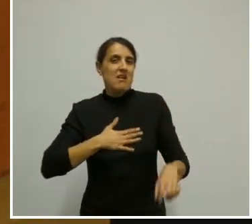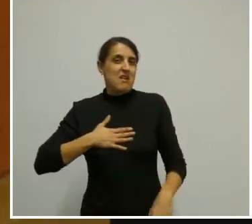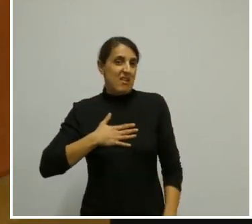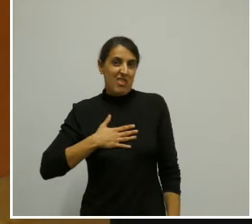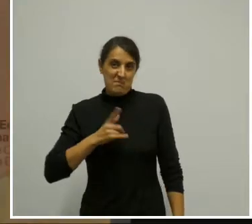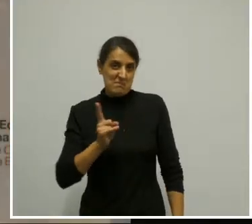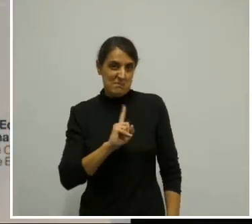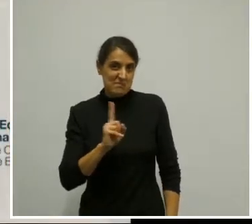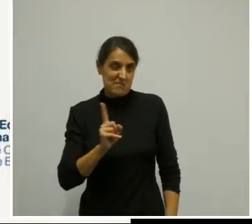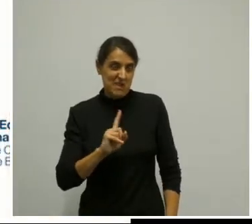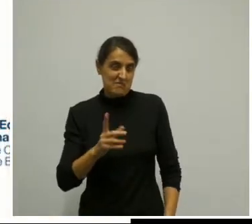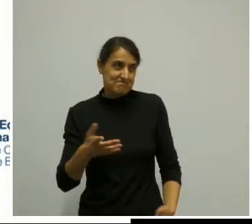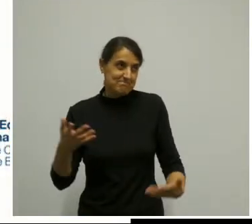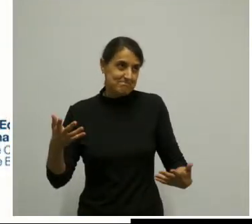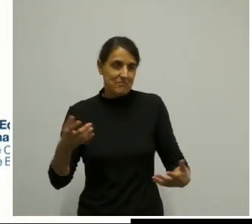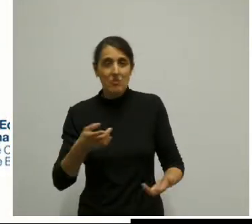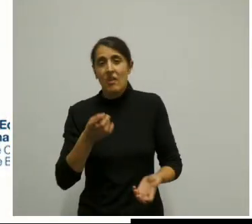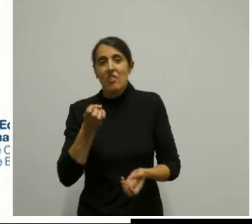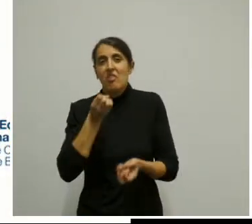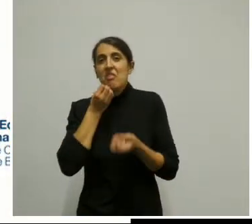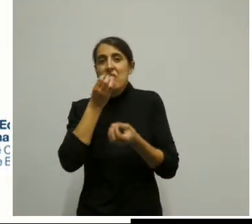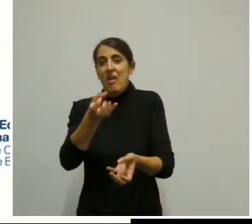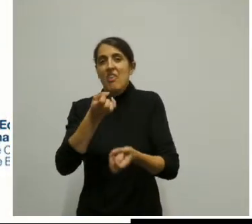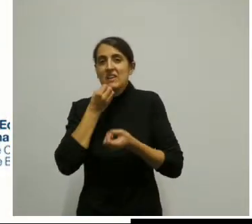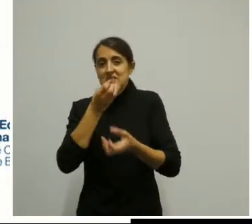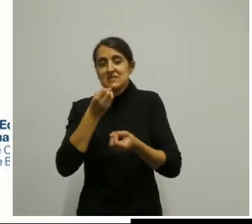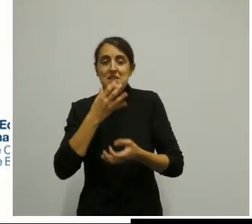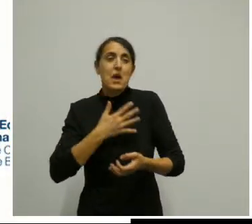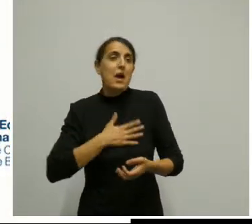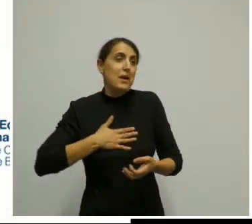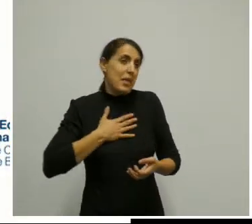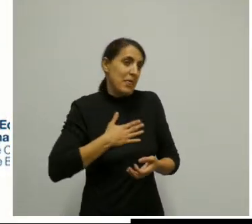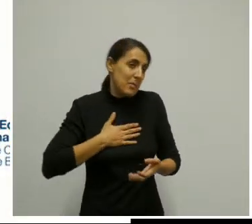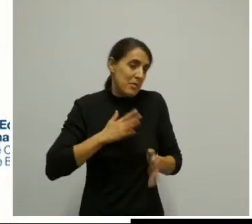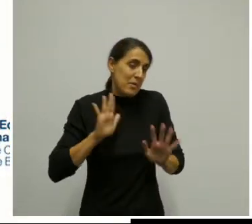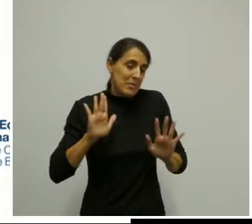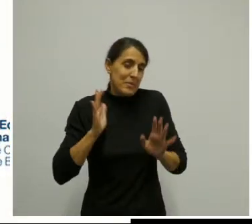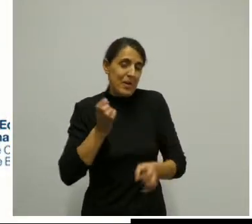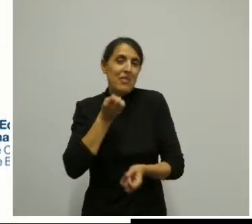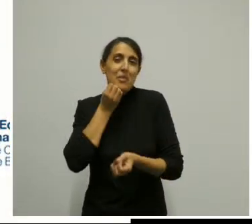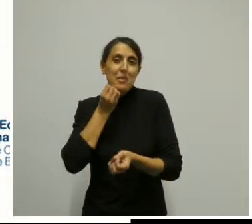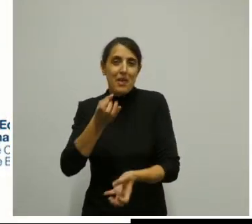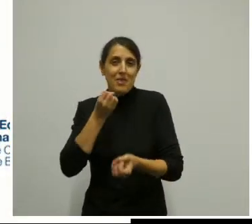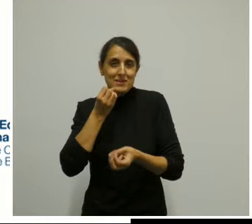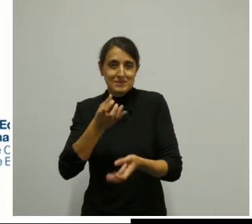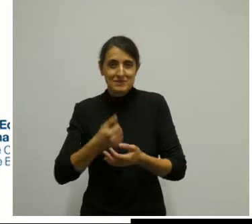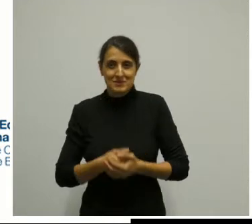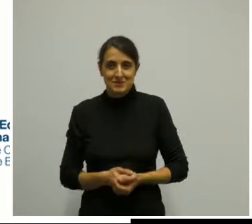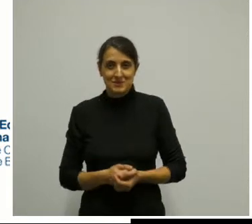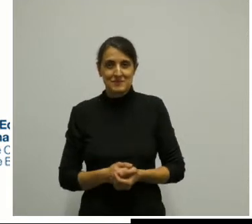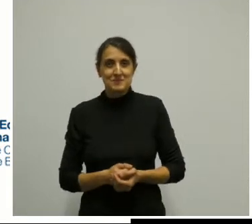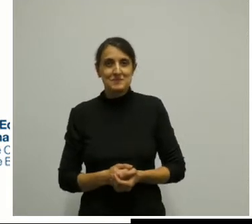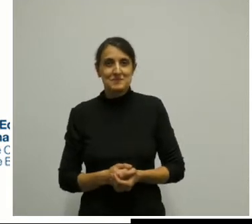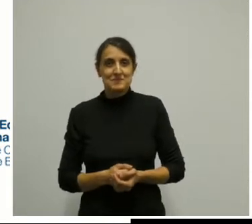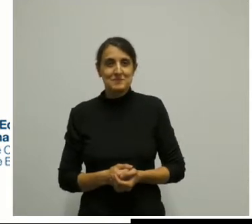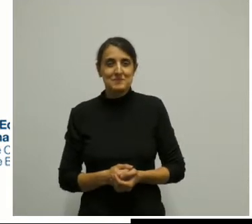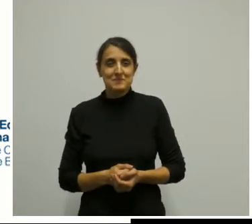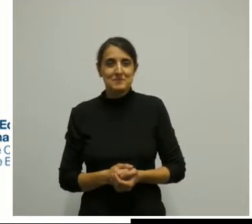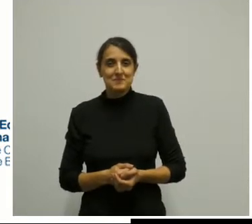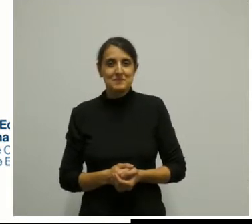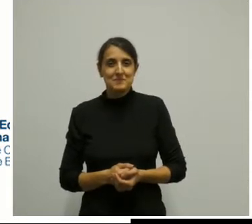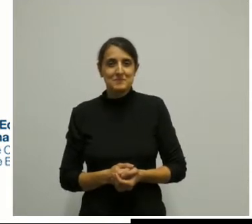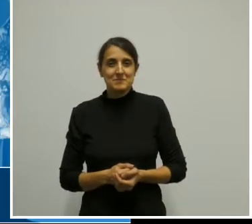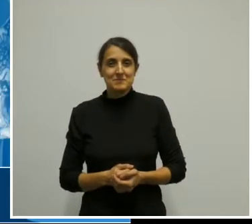com... Bueno, són dades. Són agradables, però són dades. Vale, passo jo.